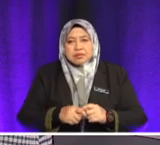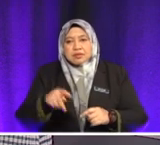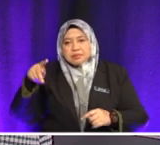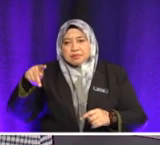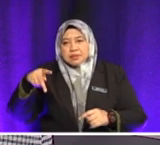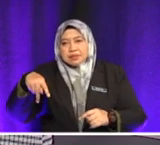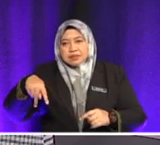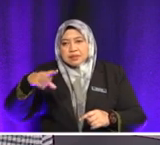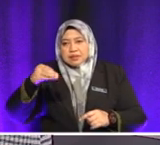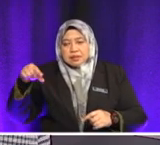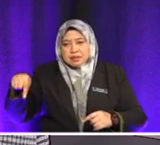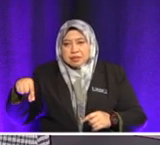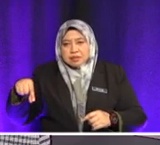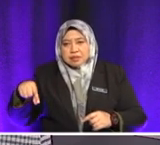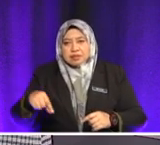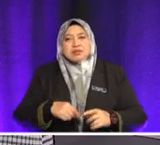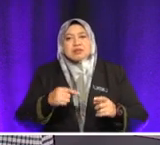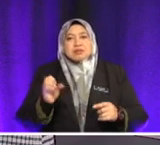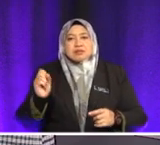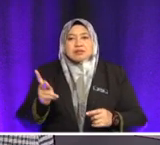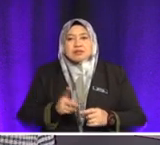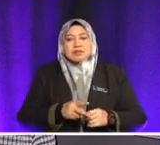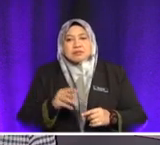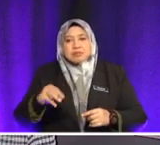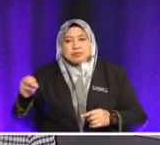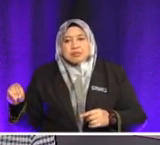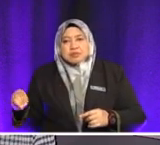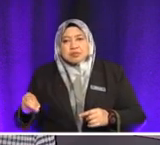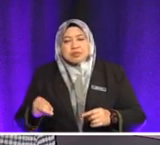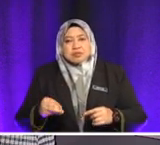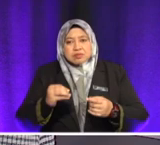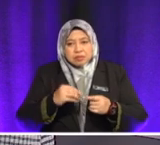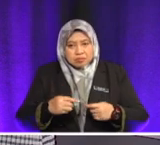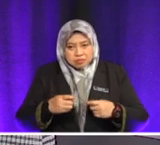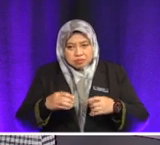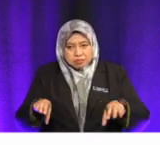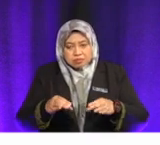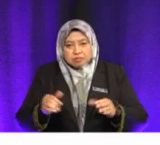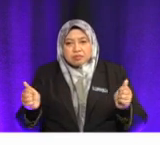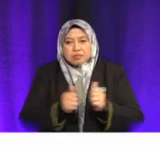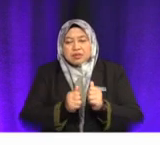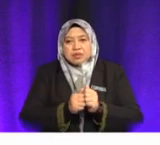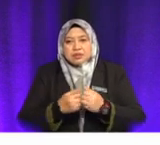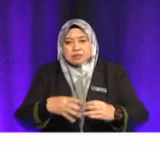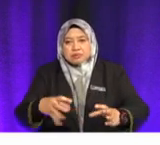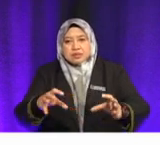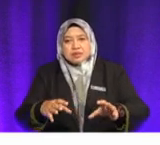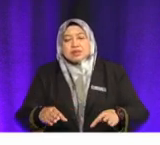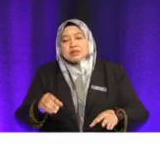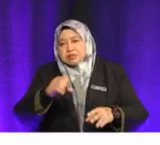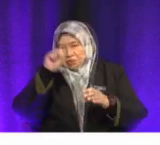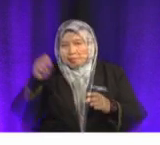nih oke anak-anak di sini buat dengan kepedasan Soalnya ini senang